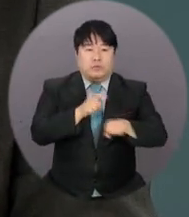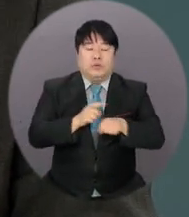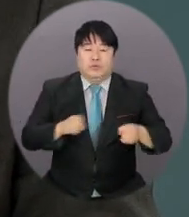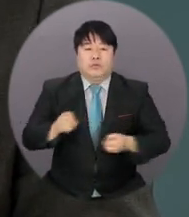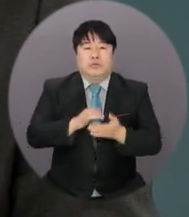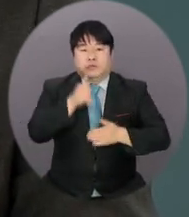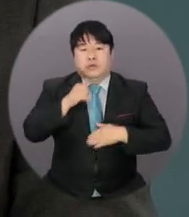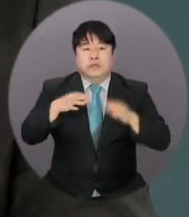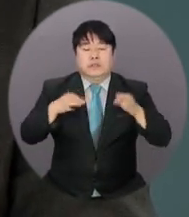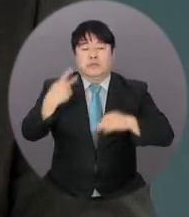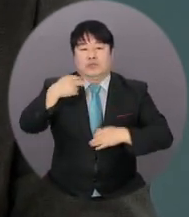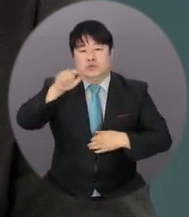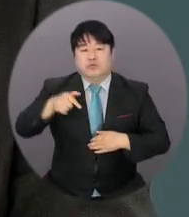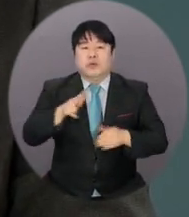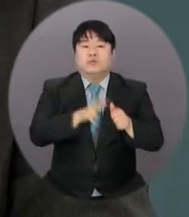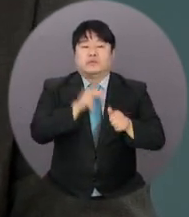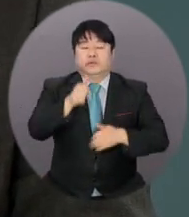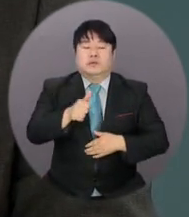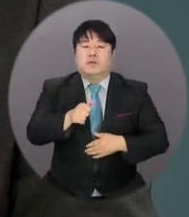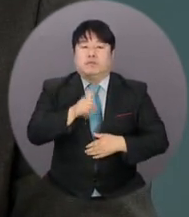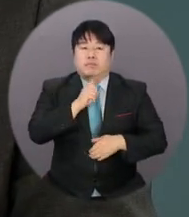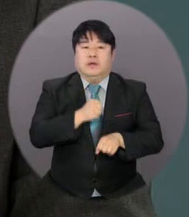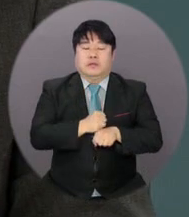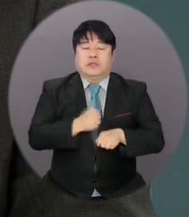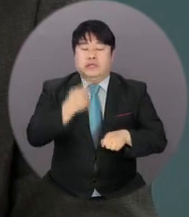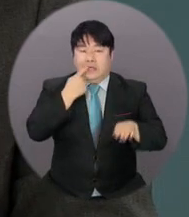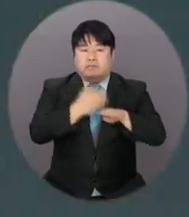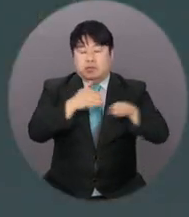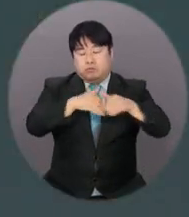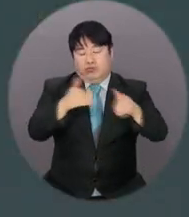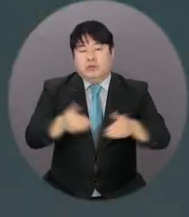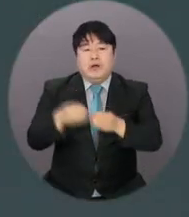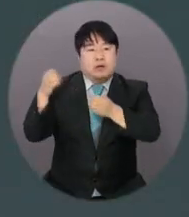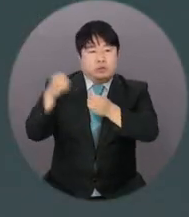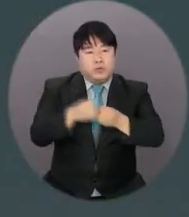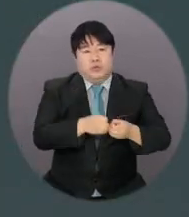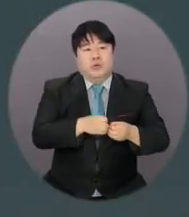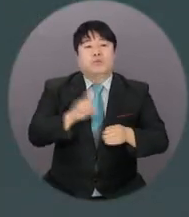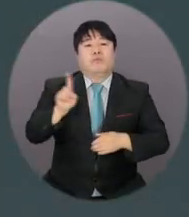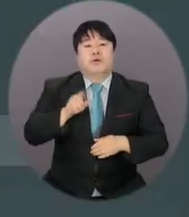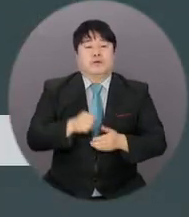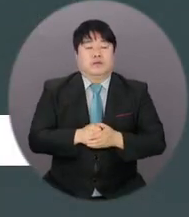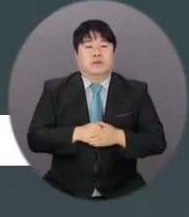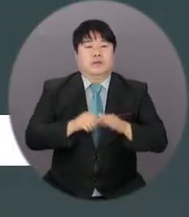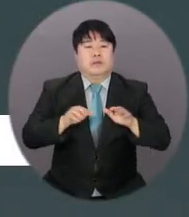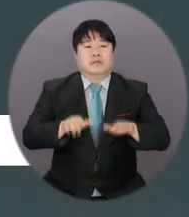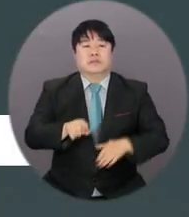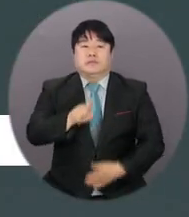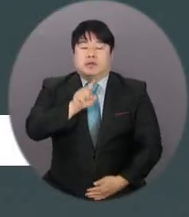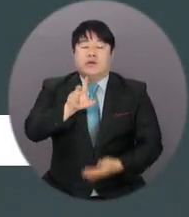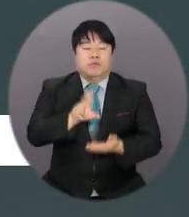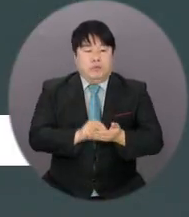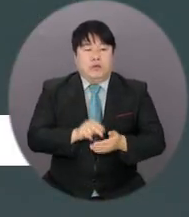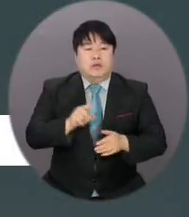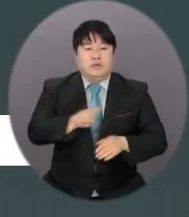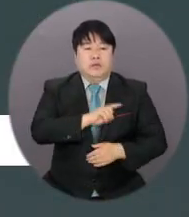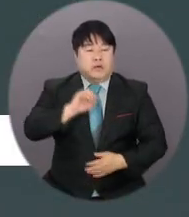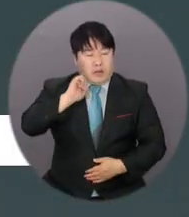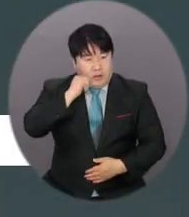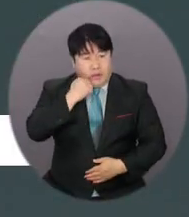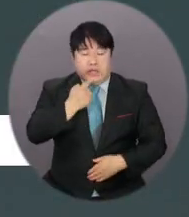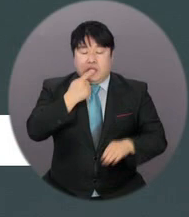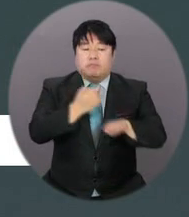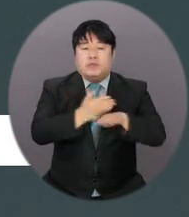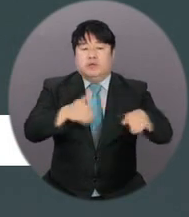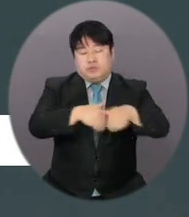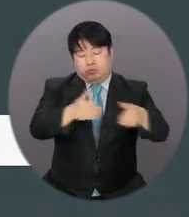김두관 후 님이 강조하는 민주당 정통성은 어떤 건가요 그 문제로 음 절여 아무래도 가장 어려운 지역에서 민주당을 깃발